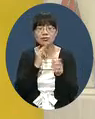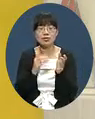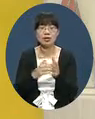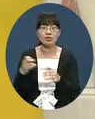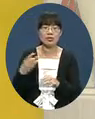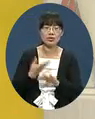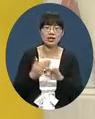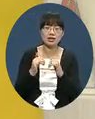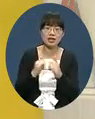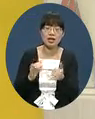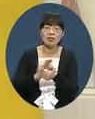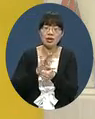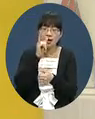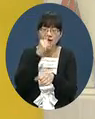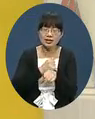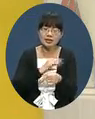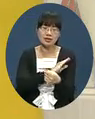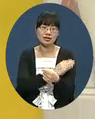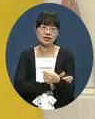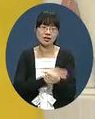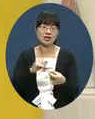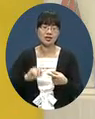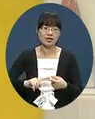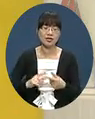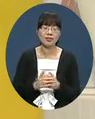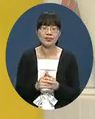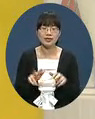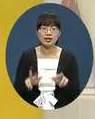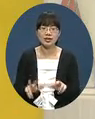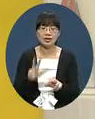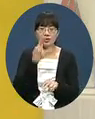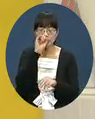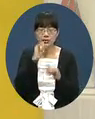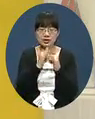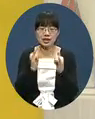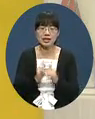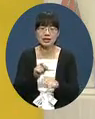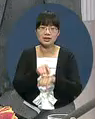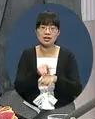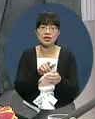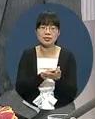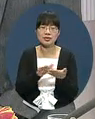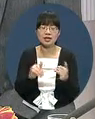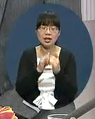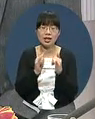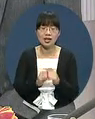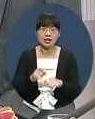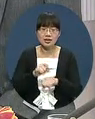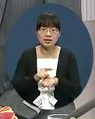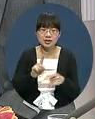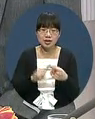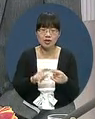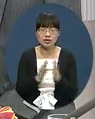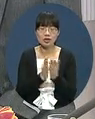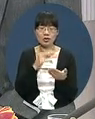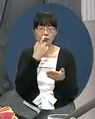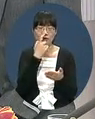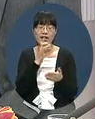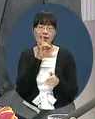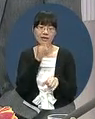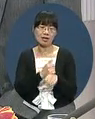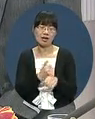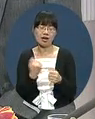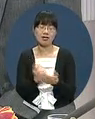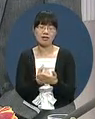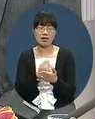그리고 다른 사람을 좀 배려할 수 있는 능력, 이런 것들이 지금 좋은 사회성이거든요. 근데 이 사회성은 책으로 배워지지가 않아요,